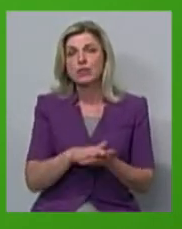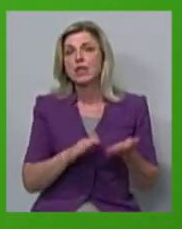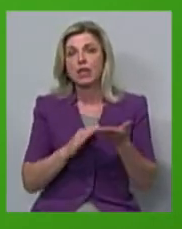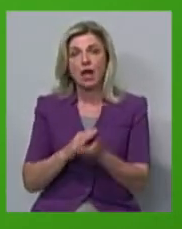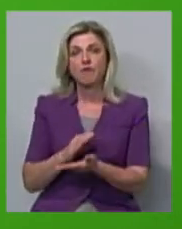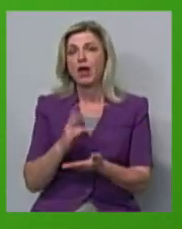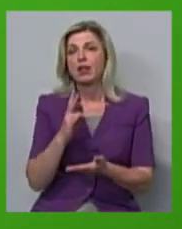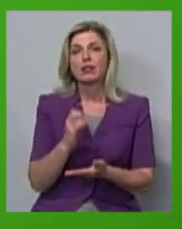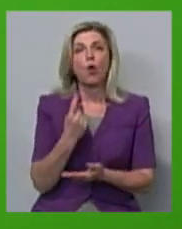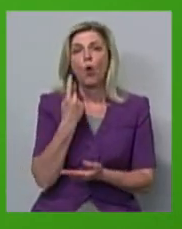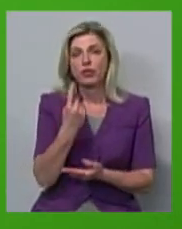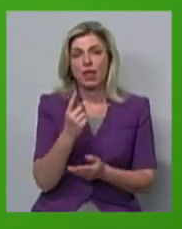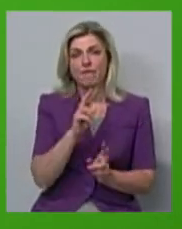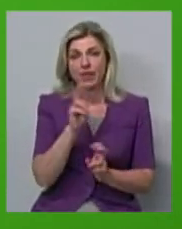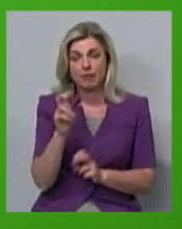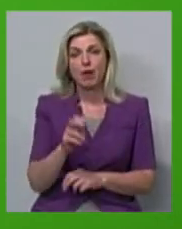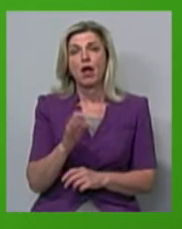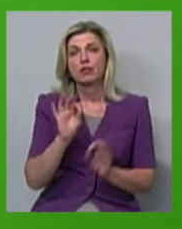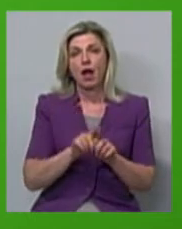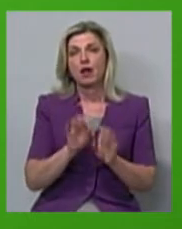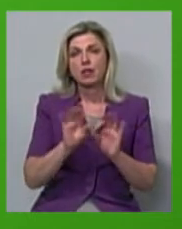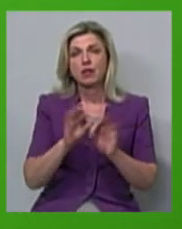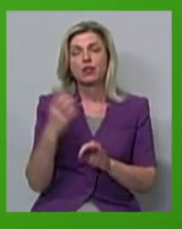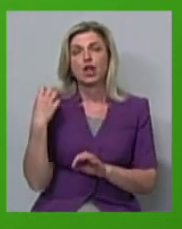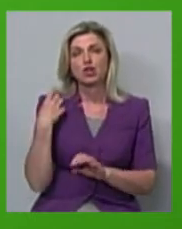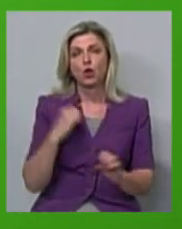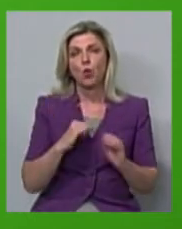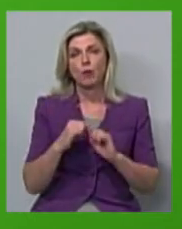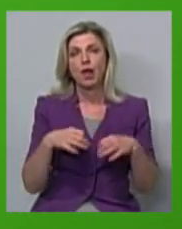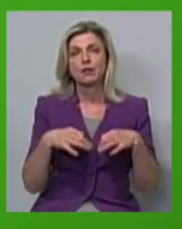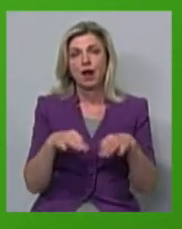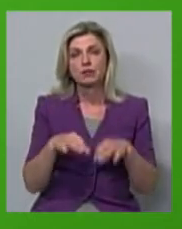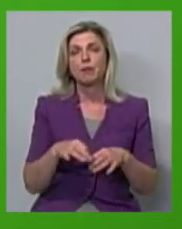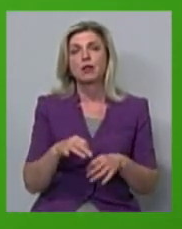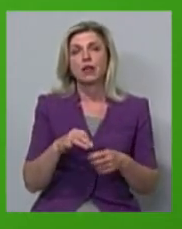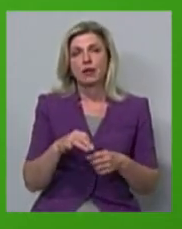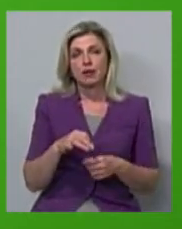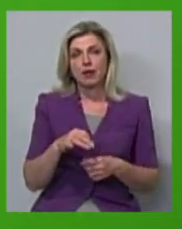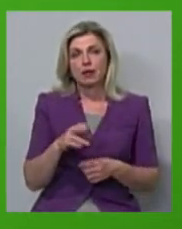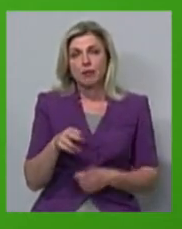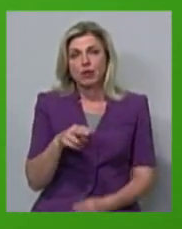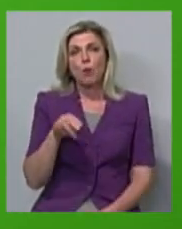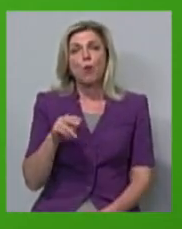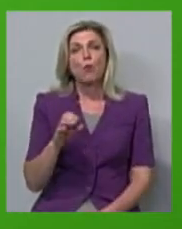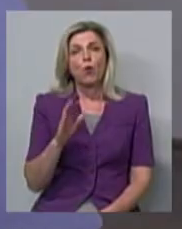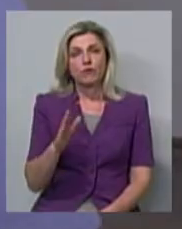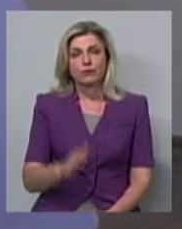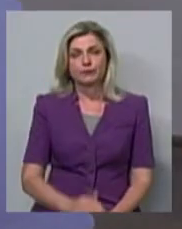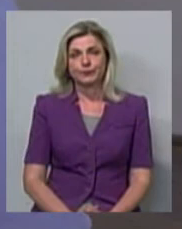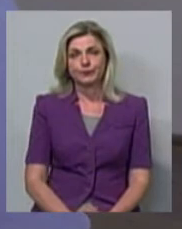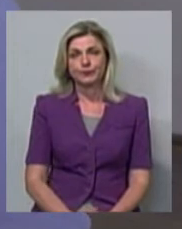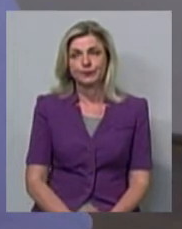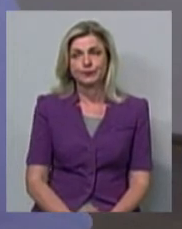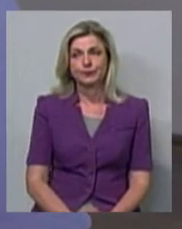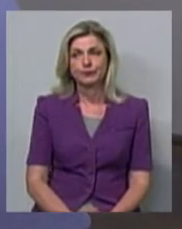жодна з фірм-перевізників. Про це розповів начальник управління транспортного комплексу зв'язку та телекомунікацій Дмитро Попов.